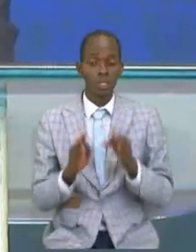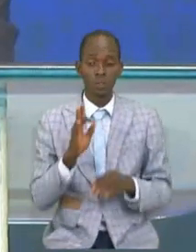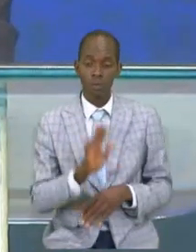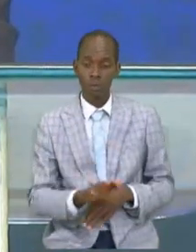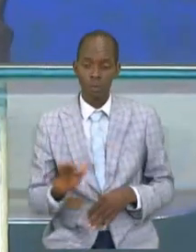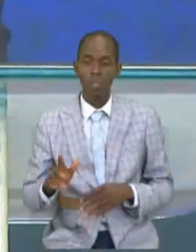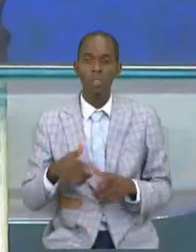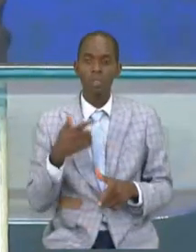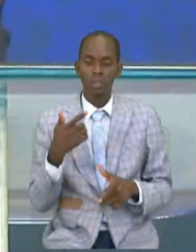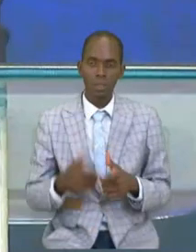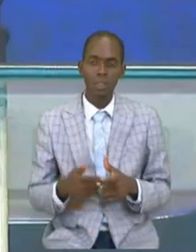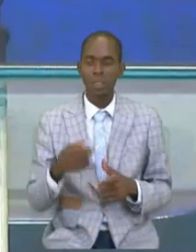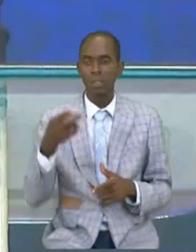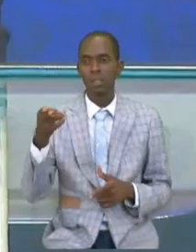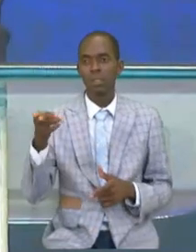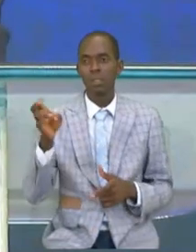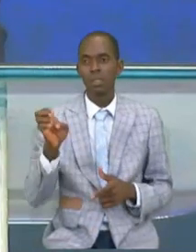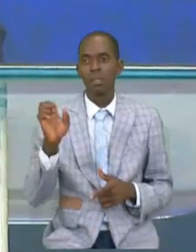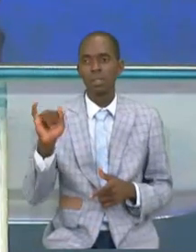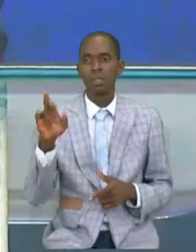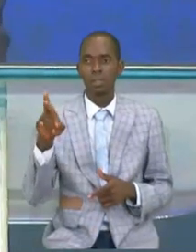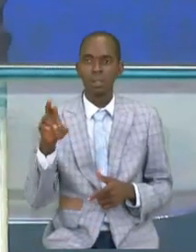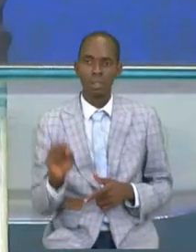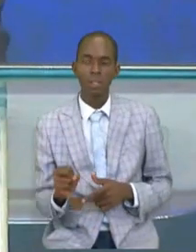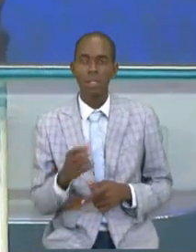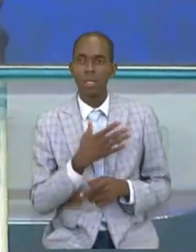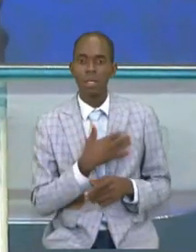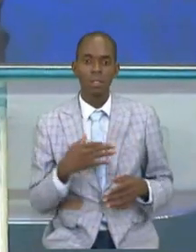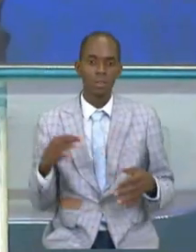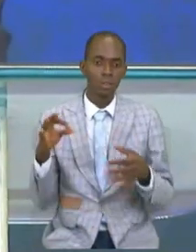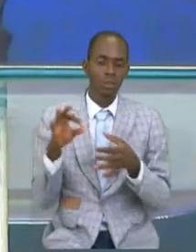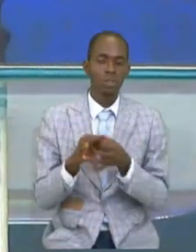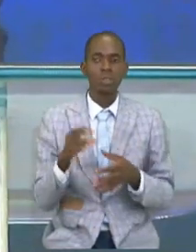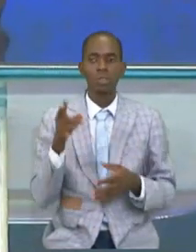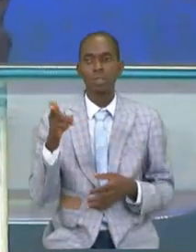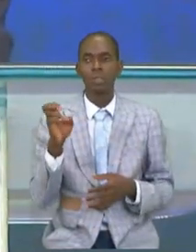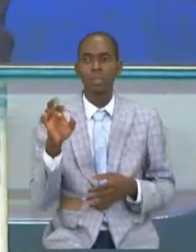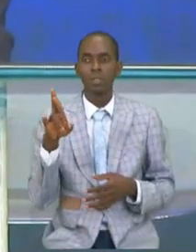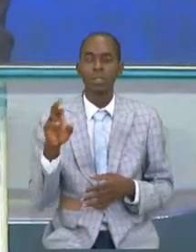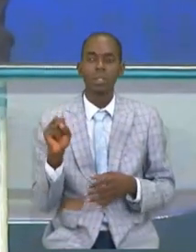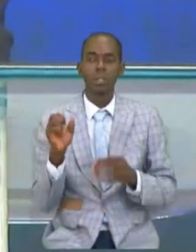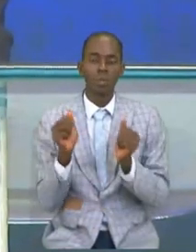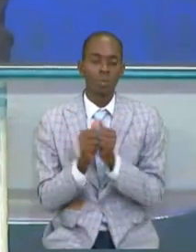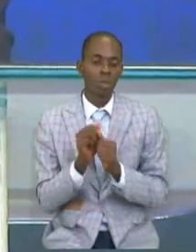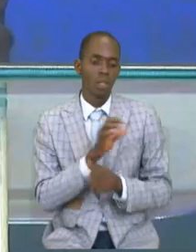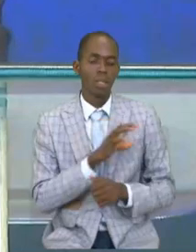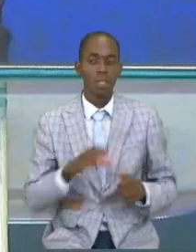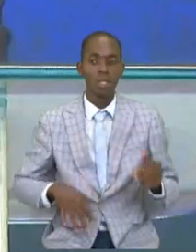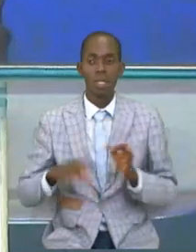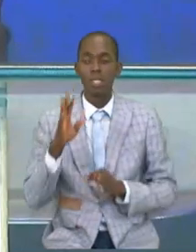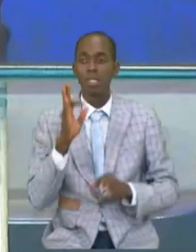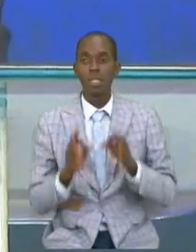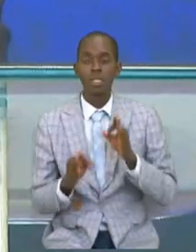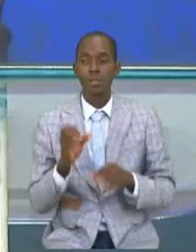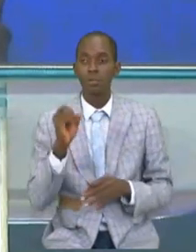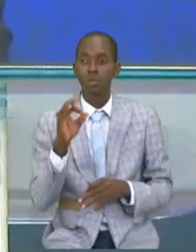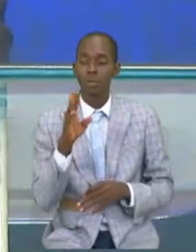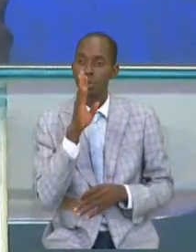si nous sommes enfants, nous sommes aussi héritiers, héritiers de Dieu et co-héritiers de Christ,